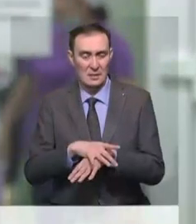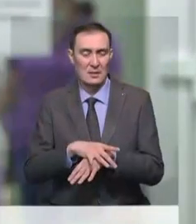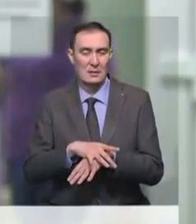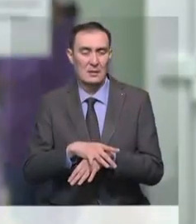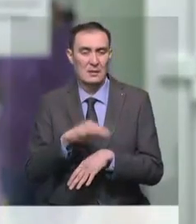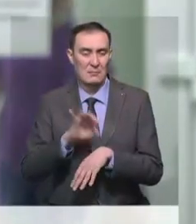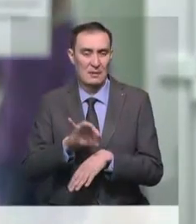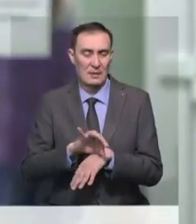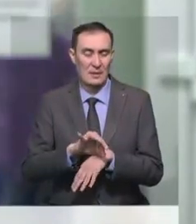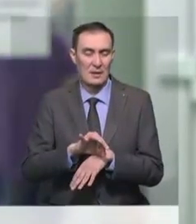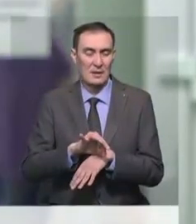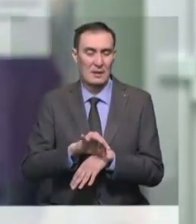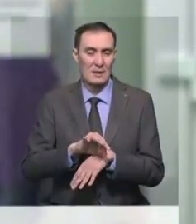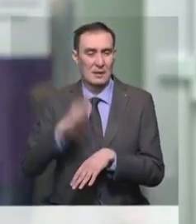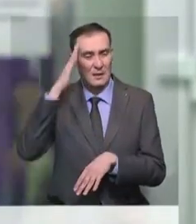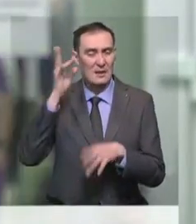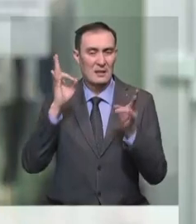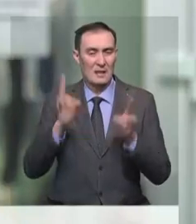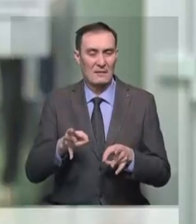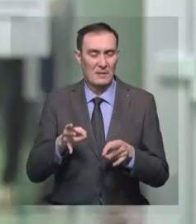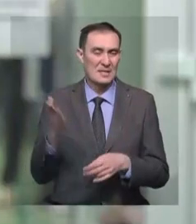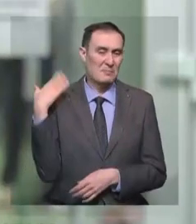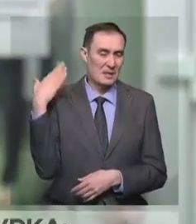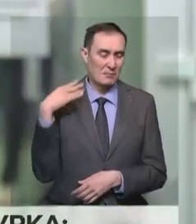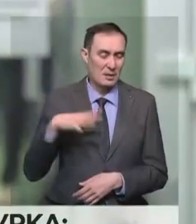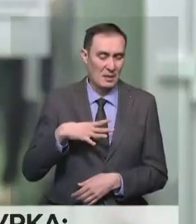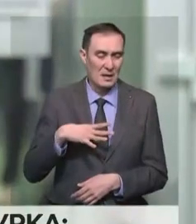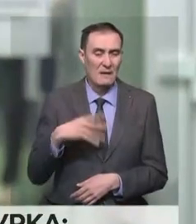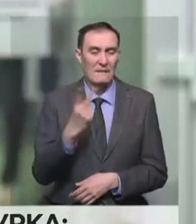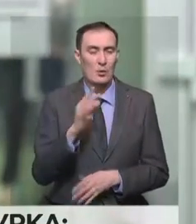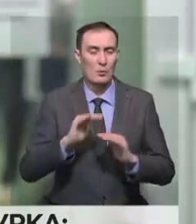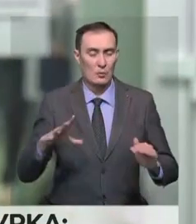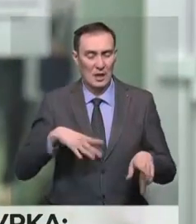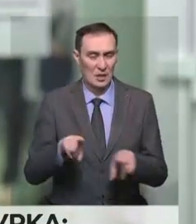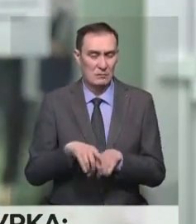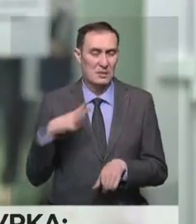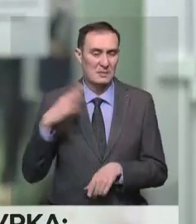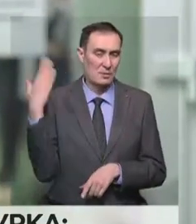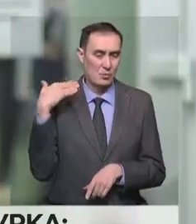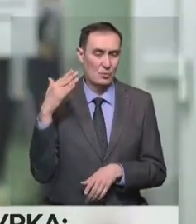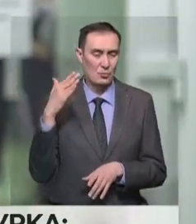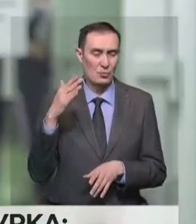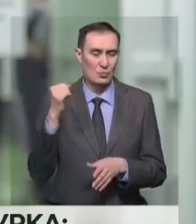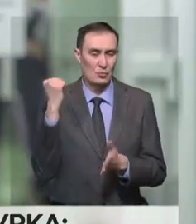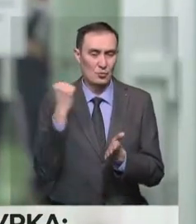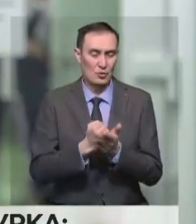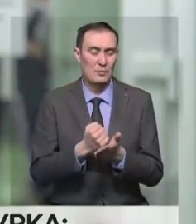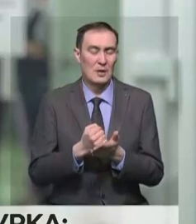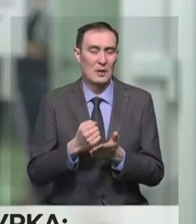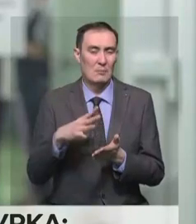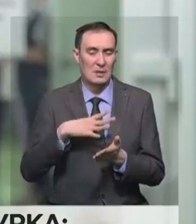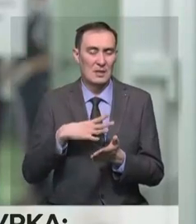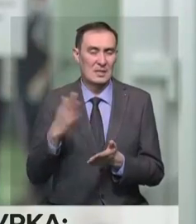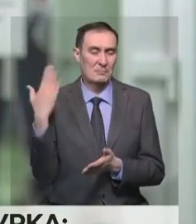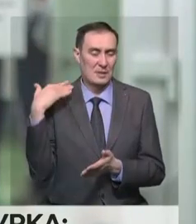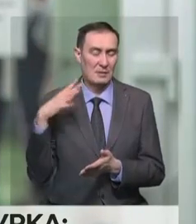выставлен диагноз поверхностная травма спины. У второго ребенка аналогичный же диагноз ушиб мягких тканей